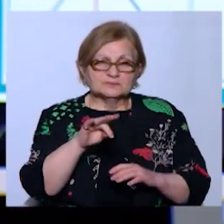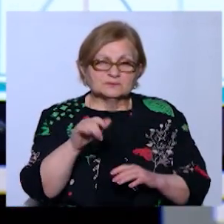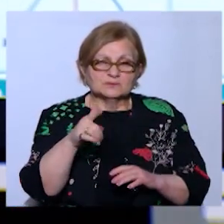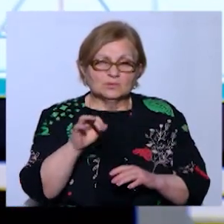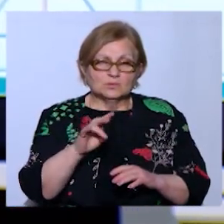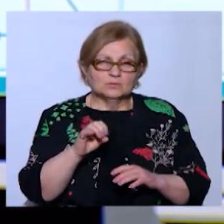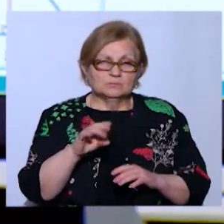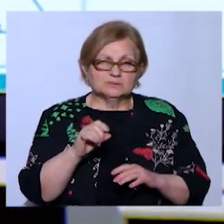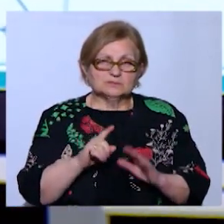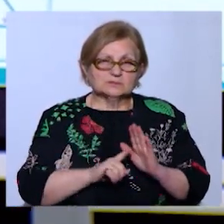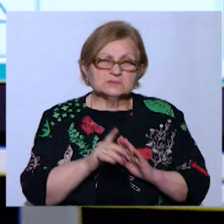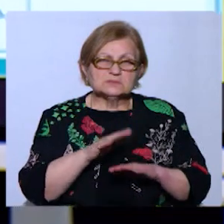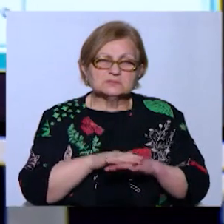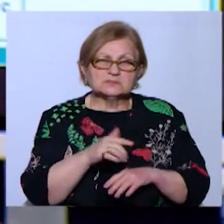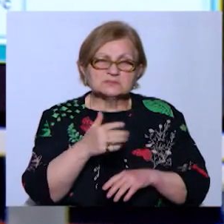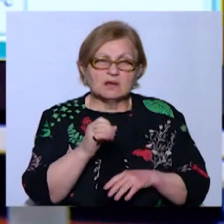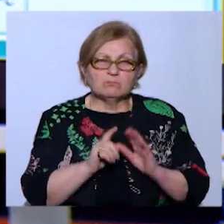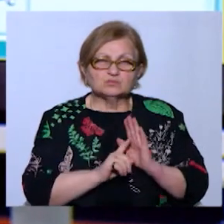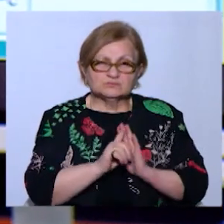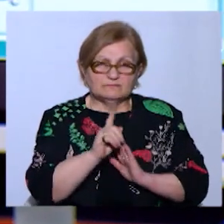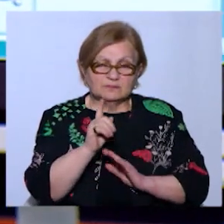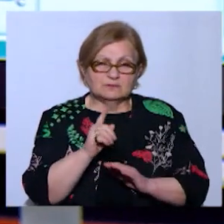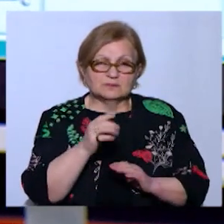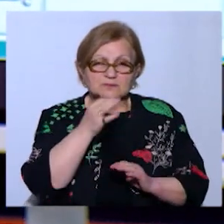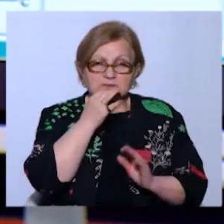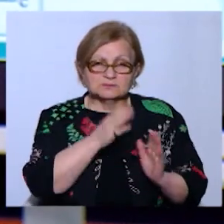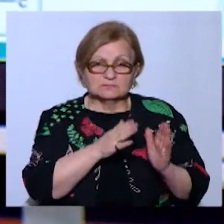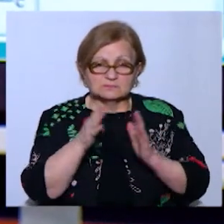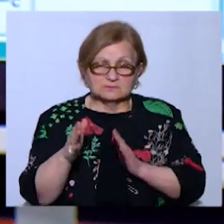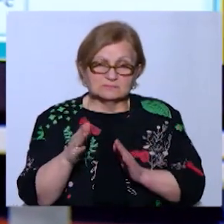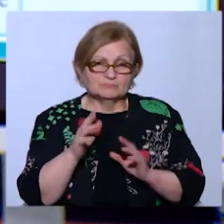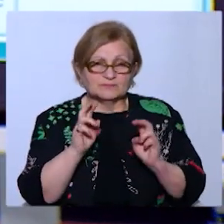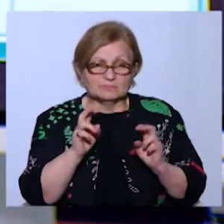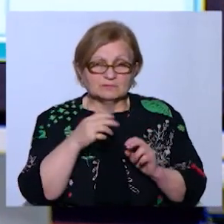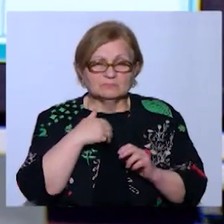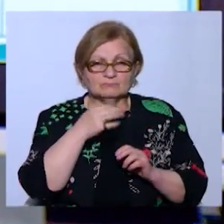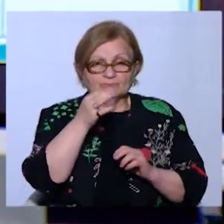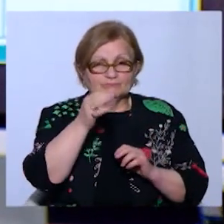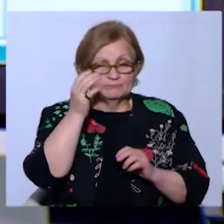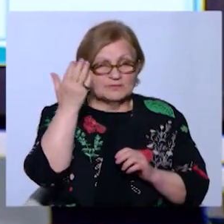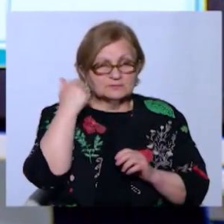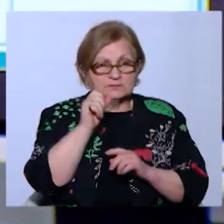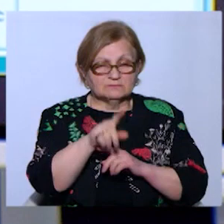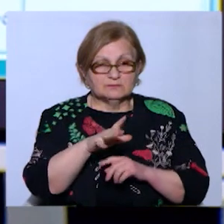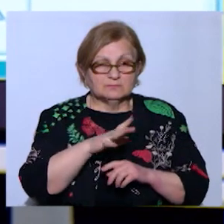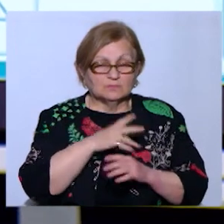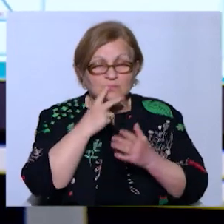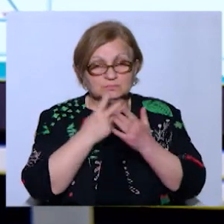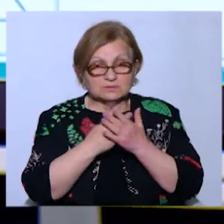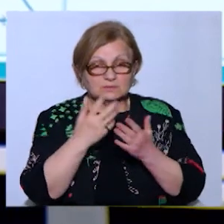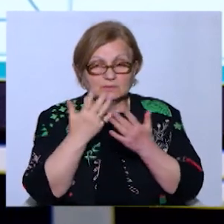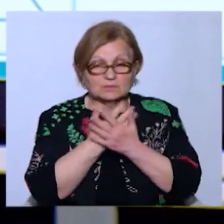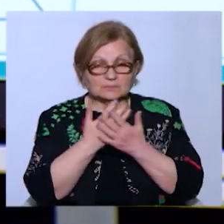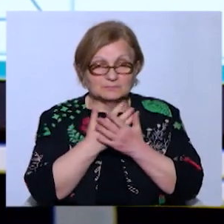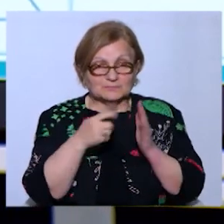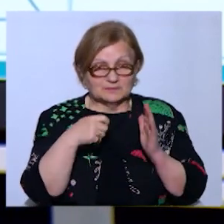ასევე ვისაუბრებთ სპეციალურ მართკუთხა სამკუთხედებზე. სანამ გადავიდოდი გაკვეთილის თემაზე, შეგახსენებთ, თქვენ დავალებათ ჰქონდათ, უნდა გეყურებინათ ფილმი